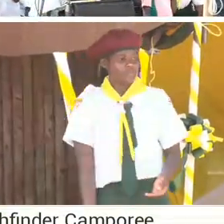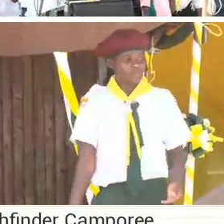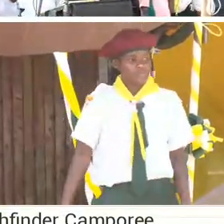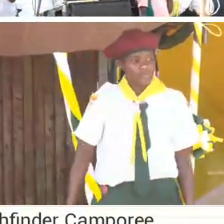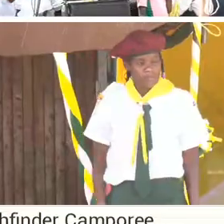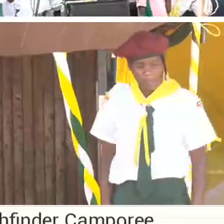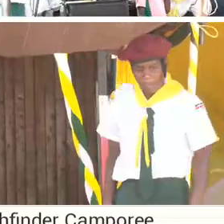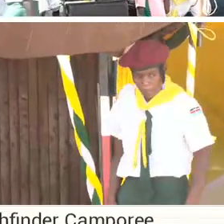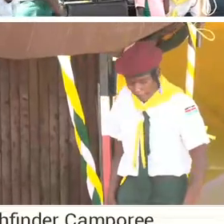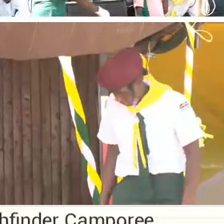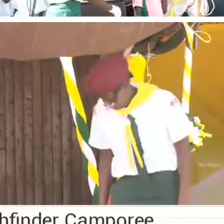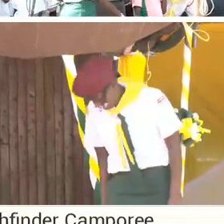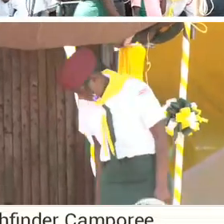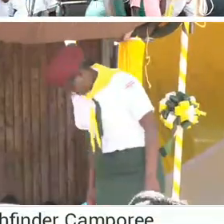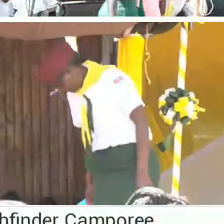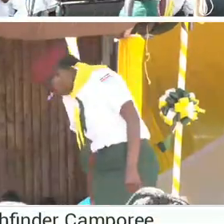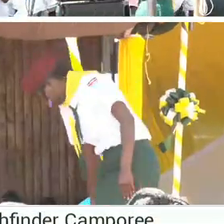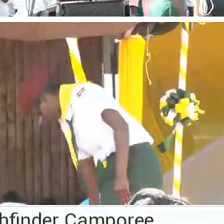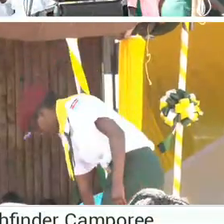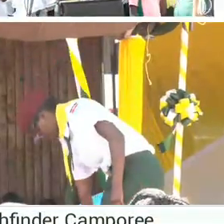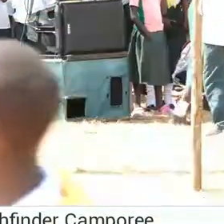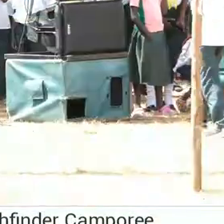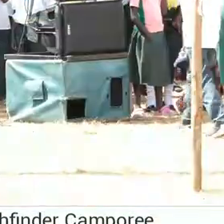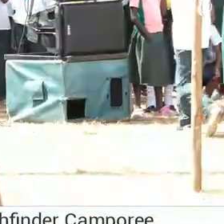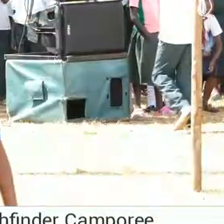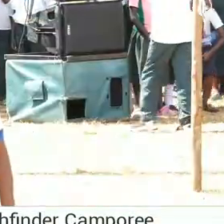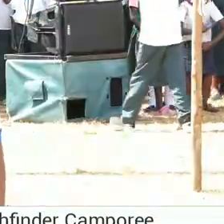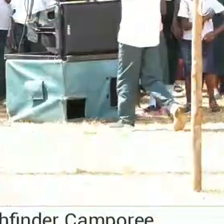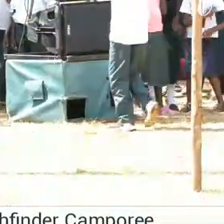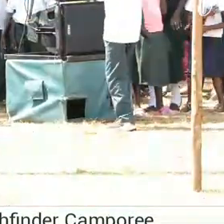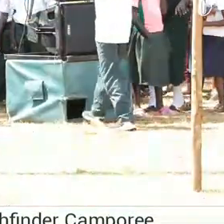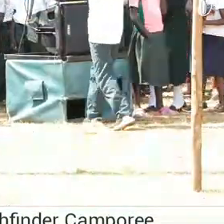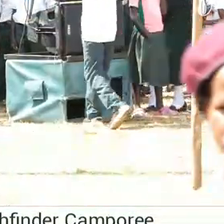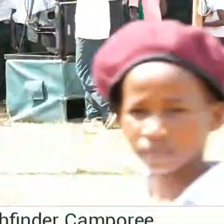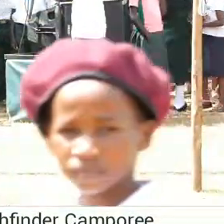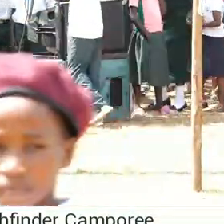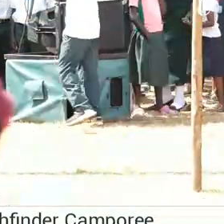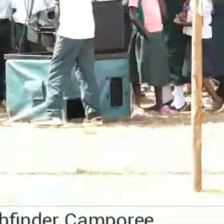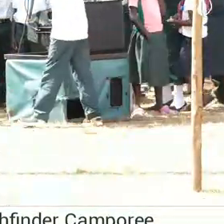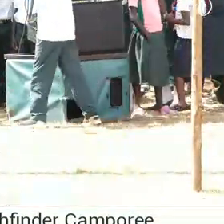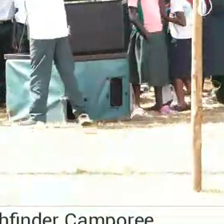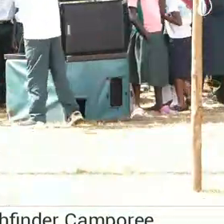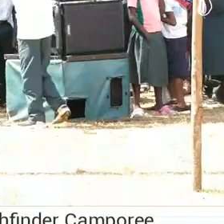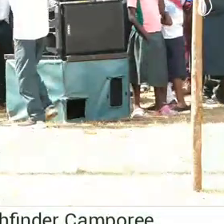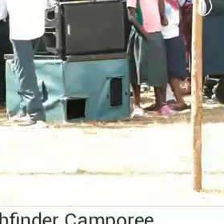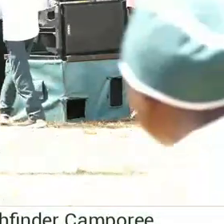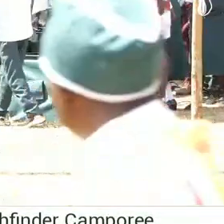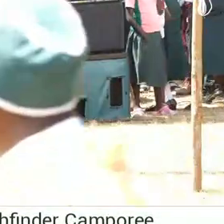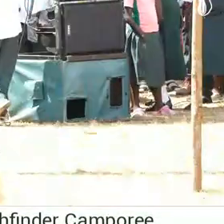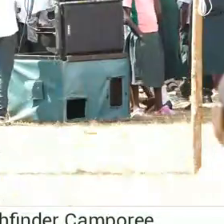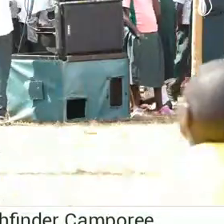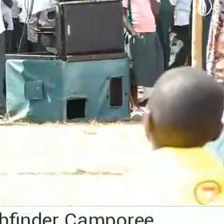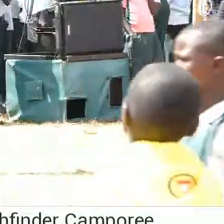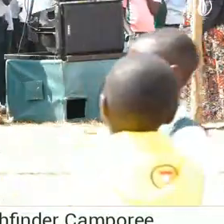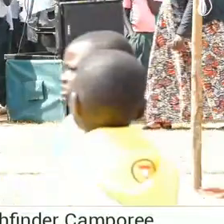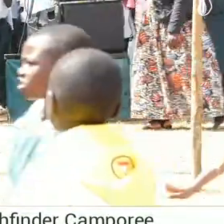Aya, tunashukuru, tunashukuru. Hatuna mengi ya kusidisha pale. Tawatakia.